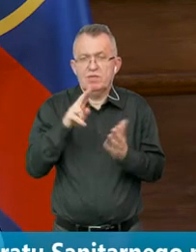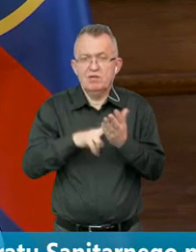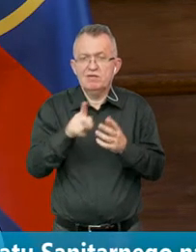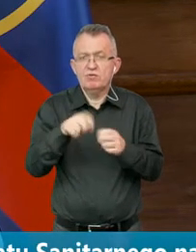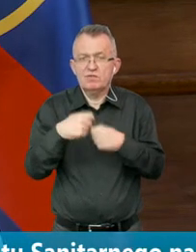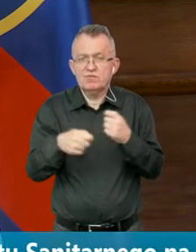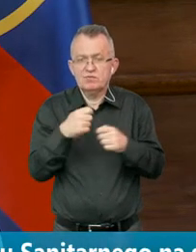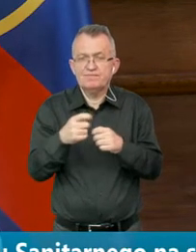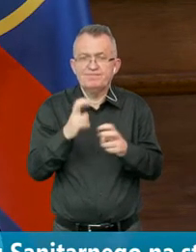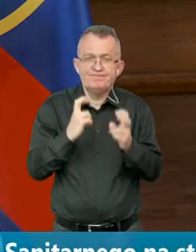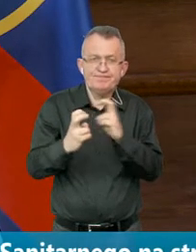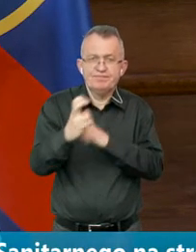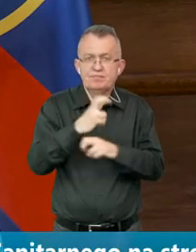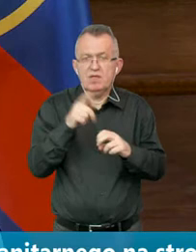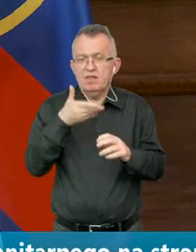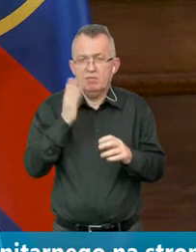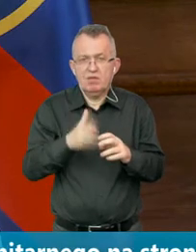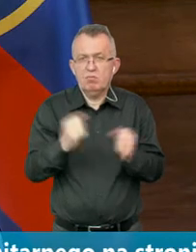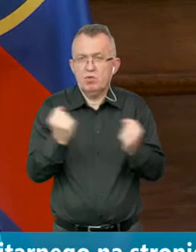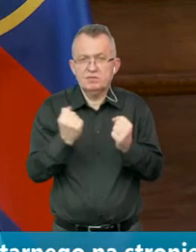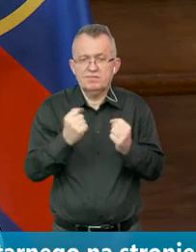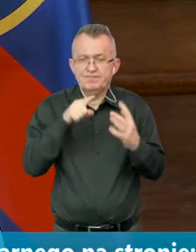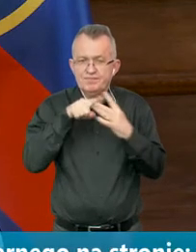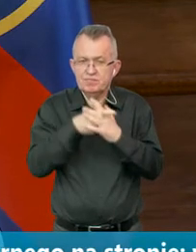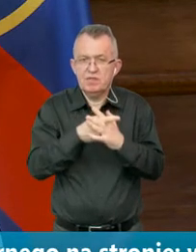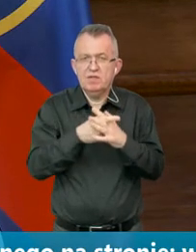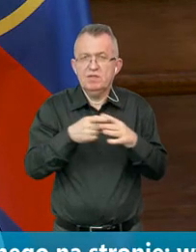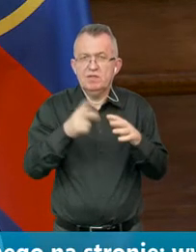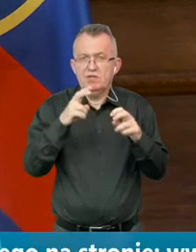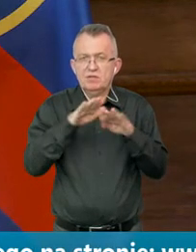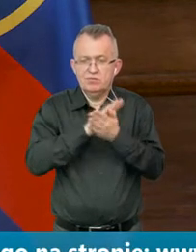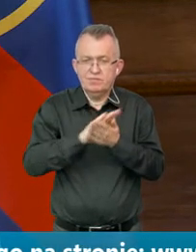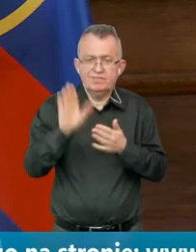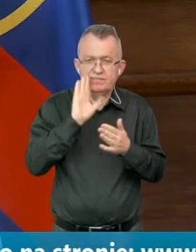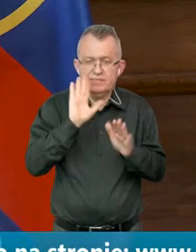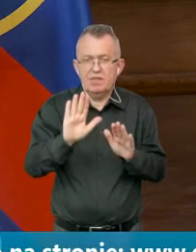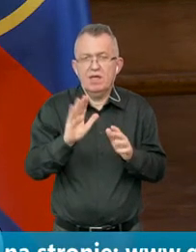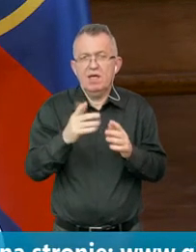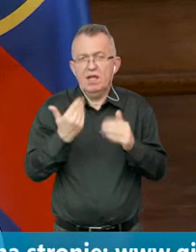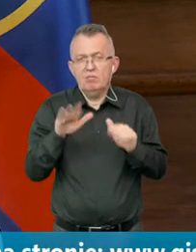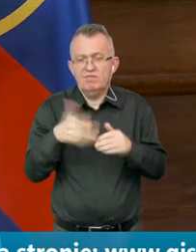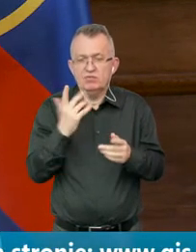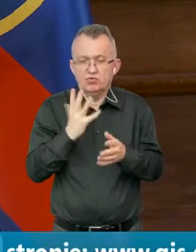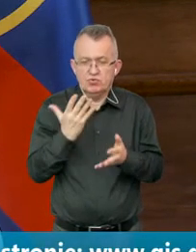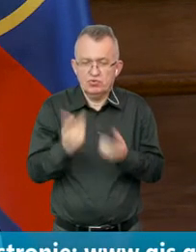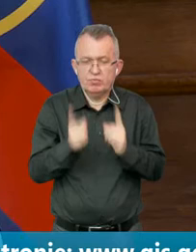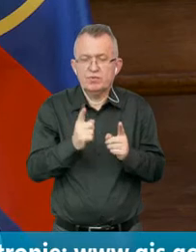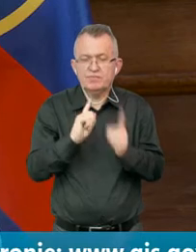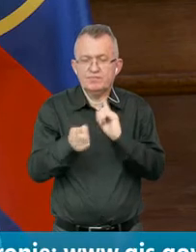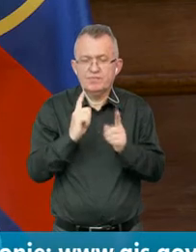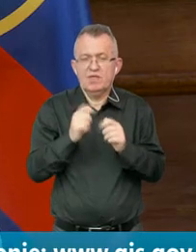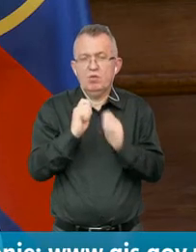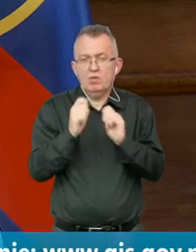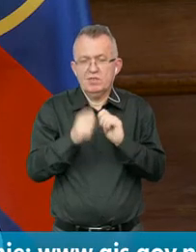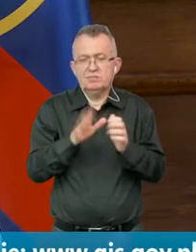rozwiązań komunikacyjnych, które nie będą aż tak mocno ingerowały w przestrzeń w tej okolicy, a pozwolą usprawnić poruszanie się i